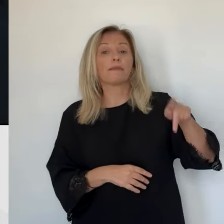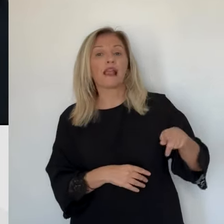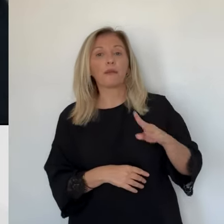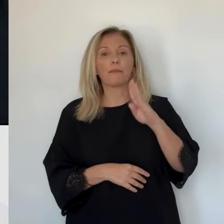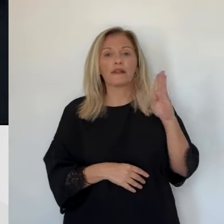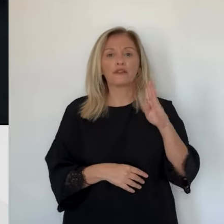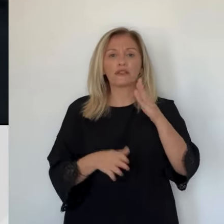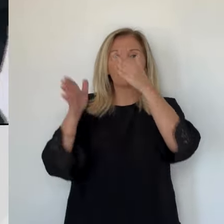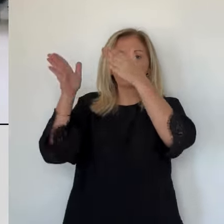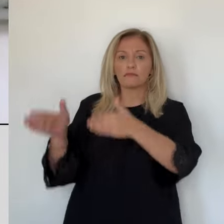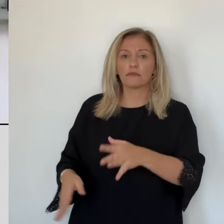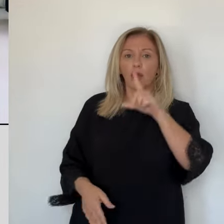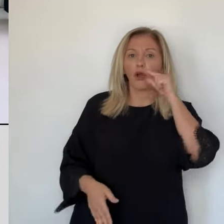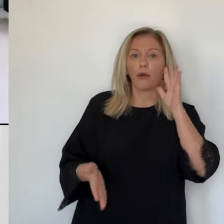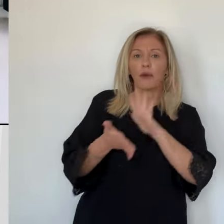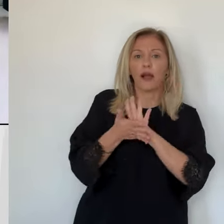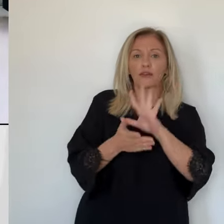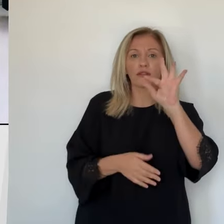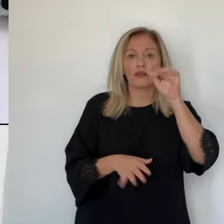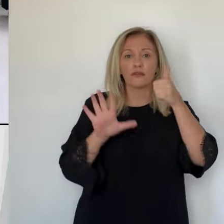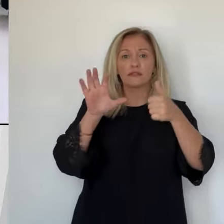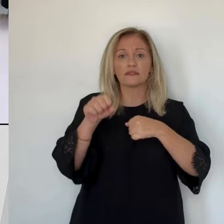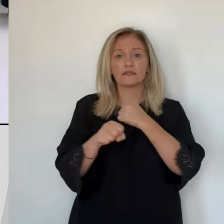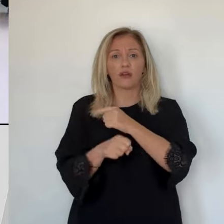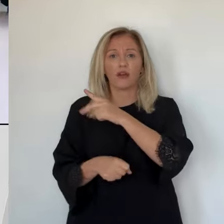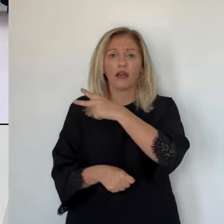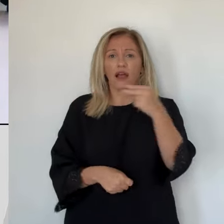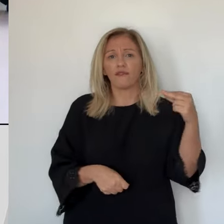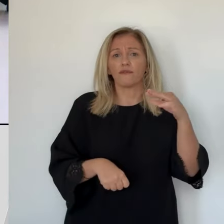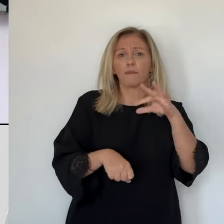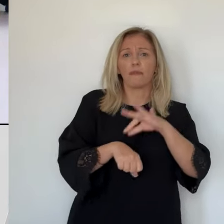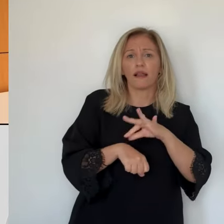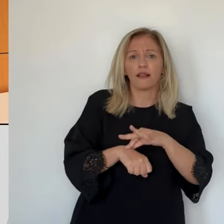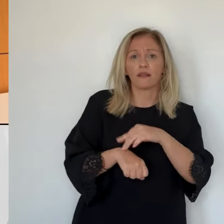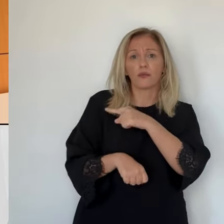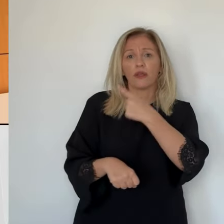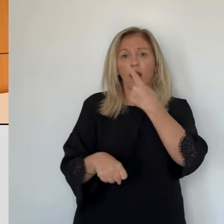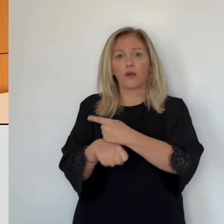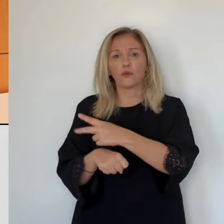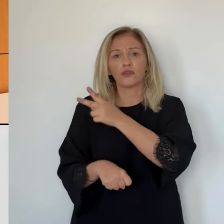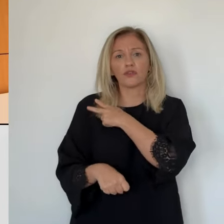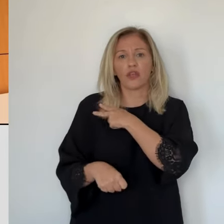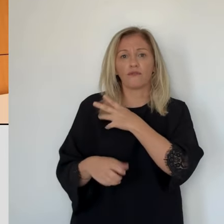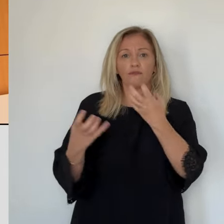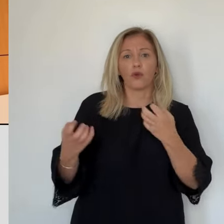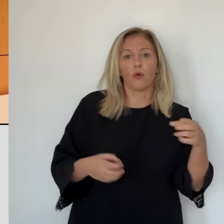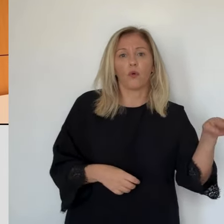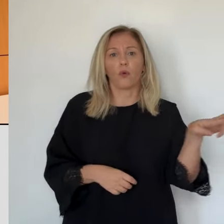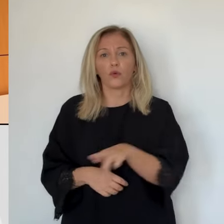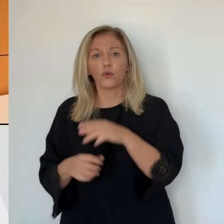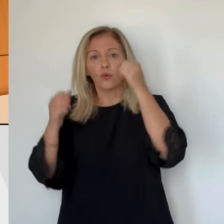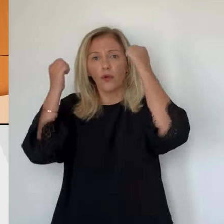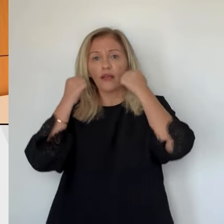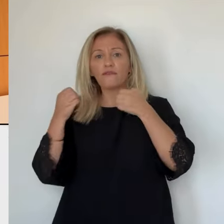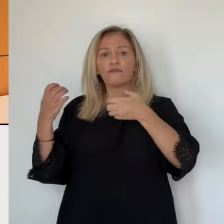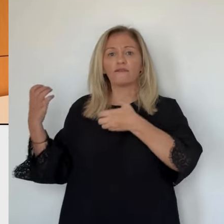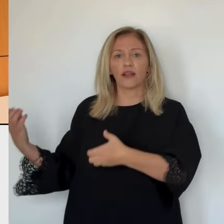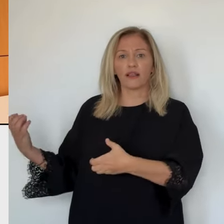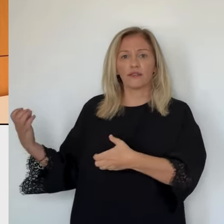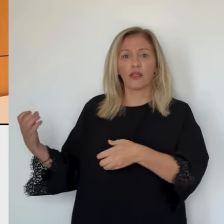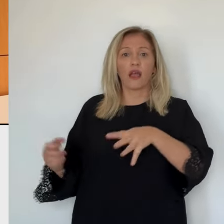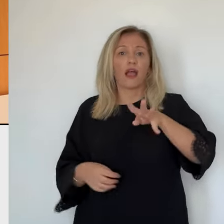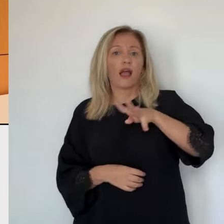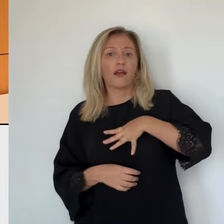malade, est considéré comme le chef opérationnel de ce groupe. Dans un FLNC qui n'en est pas un, on a évoqué le FLNC